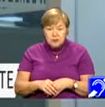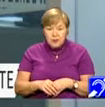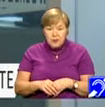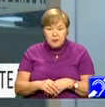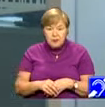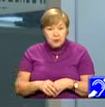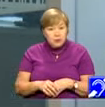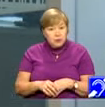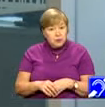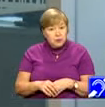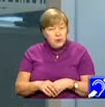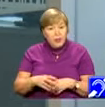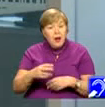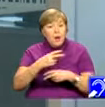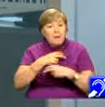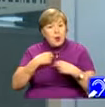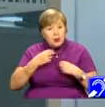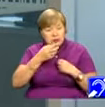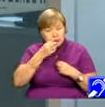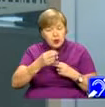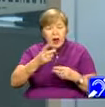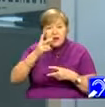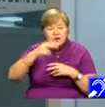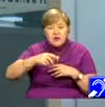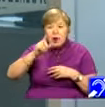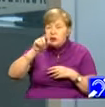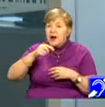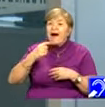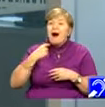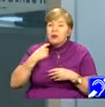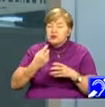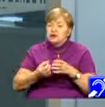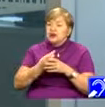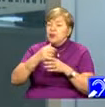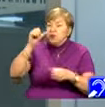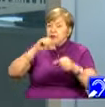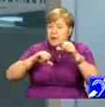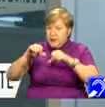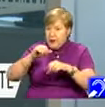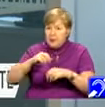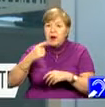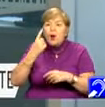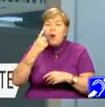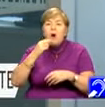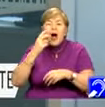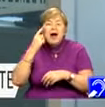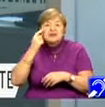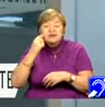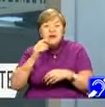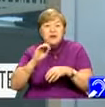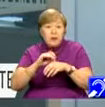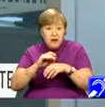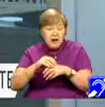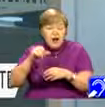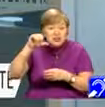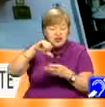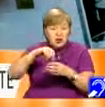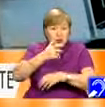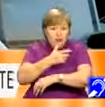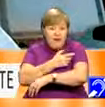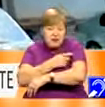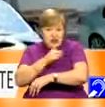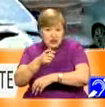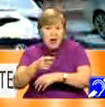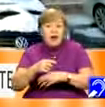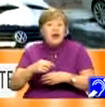Bun găsit, potrivit procurorilor, la sfârșit de august și începutul lui septembrie, cele două asistente medicale din cadrul centrului de vaccinare amenajat